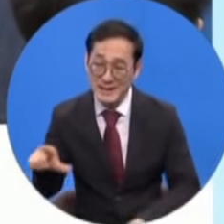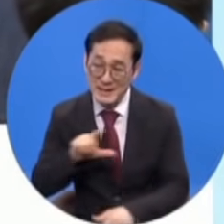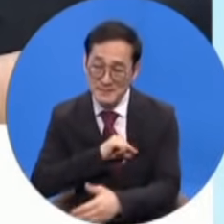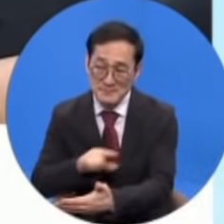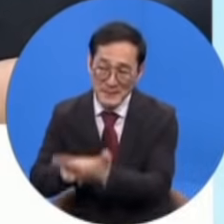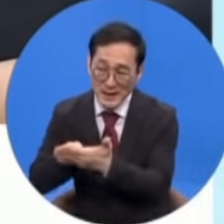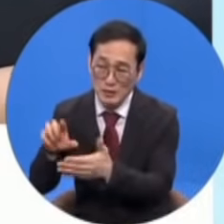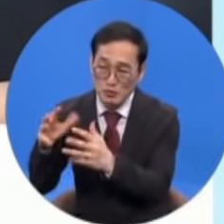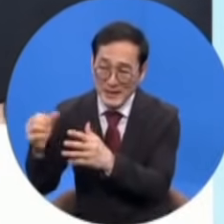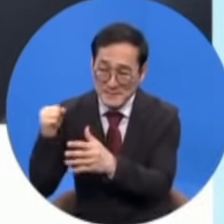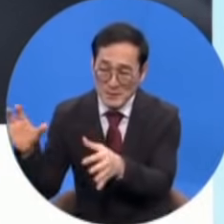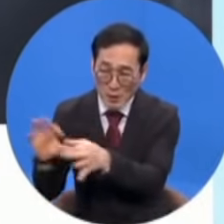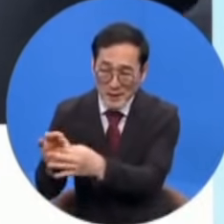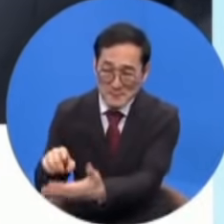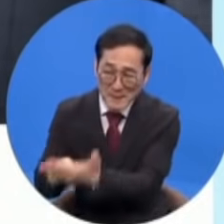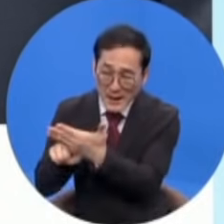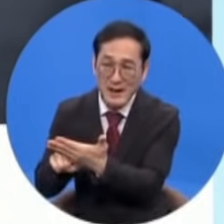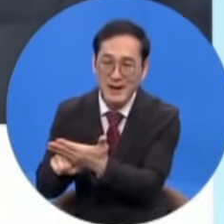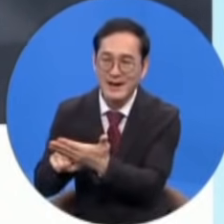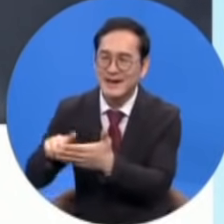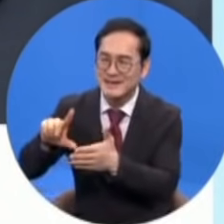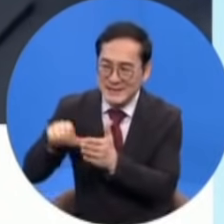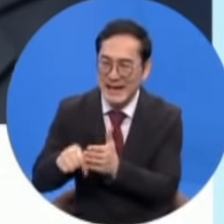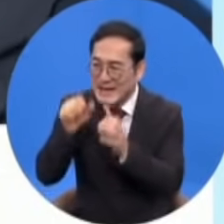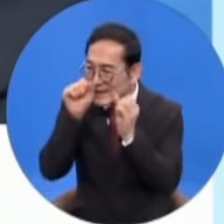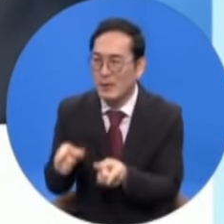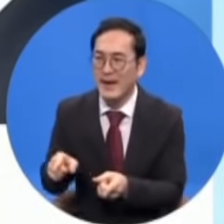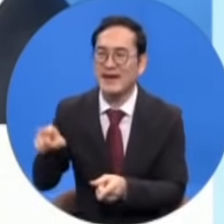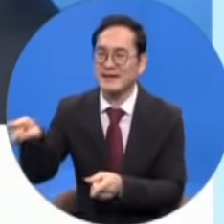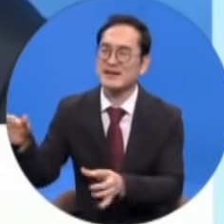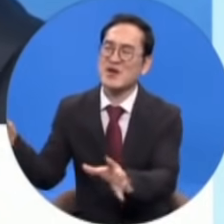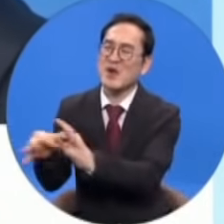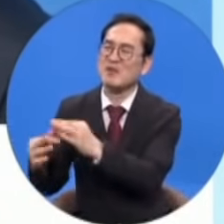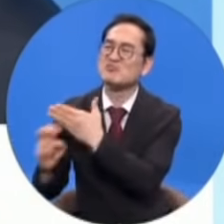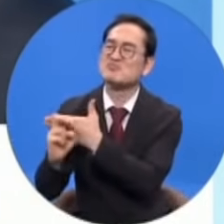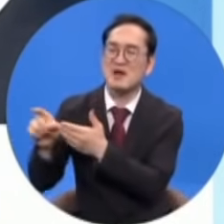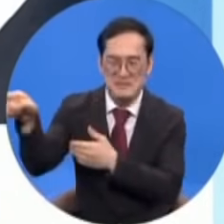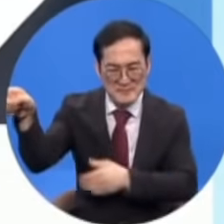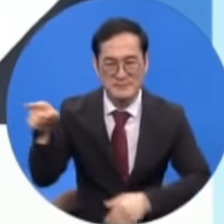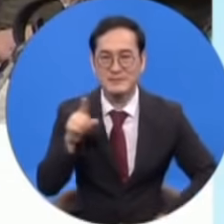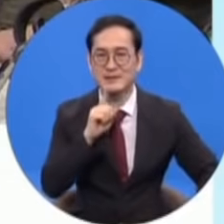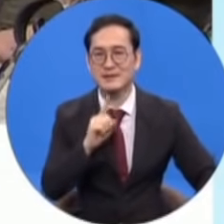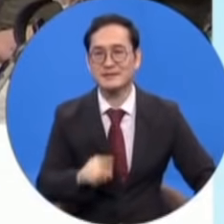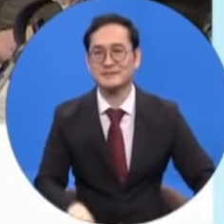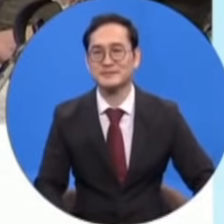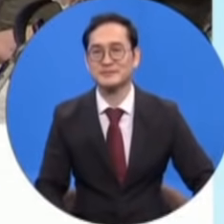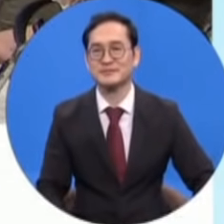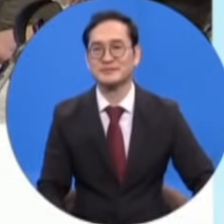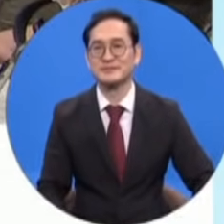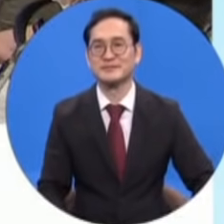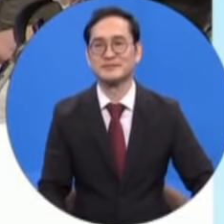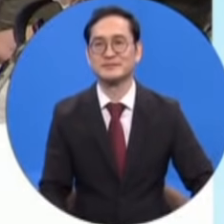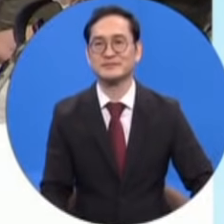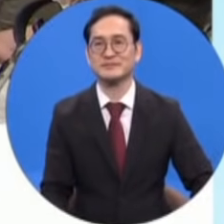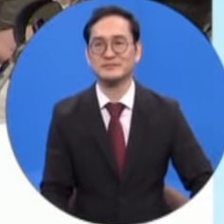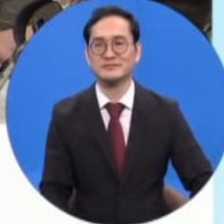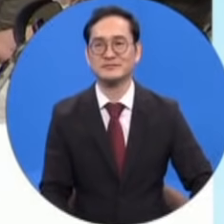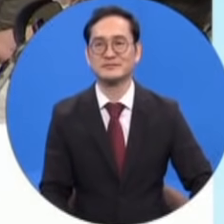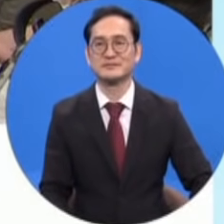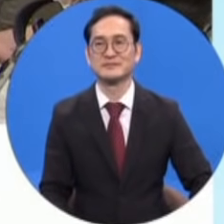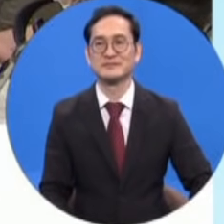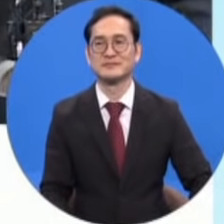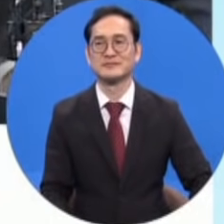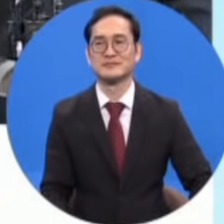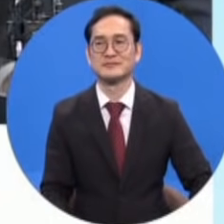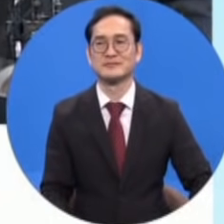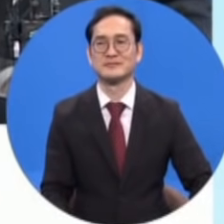차원에서 국민 게이트로 얘기한 거죠 그러니까 본인이 현재 여기에 대해서 뭐 게이트 라든지 아니면 무슨 불법적인 행동을 해 가지고 개입되어 있는 게